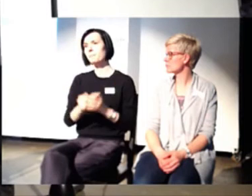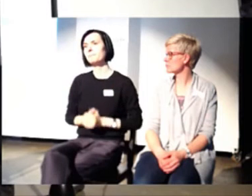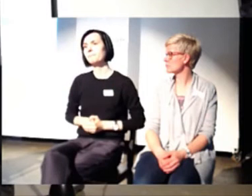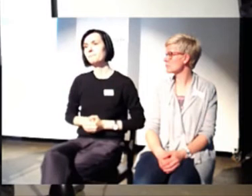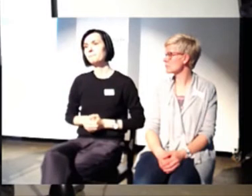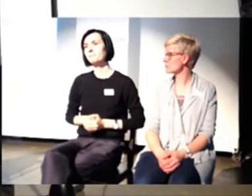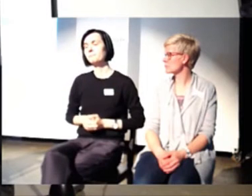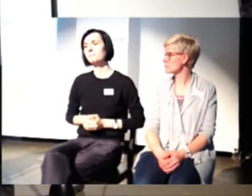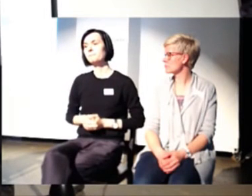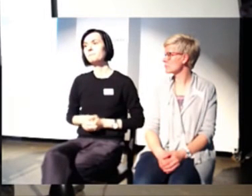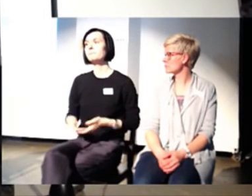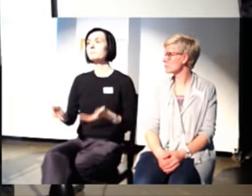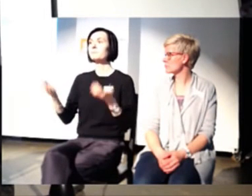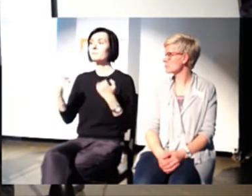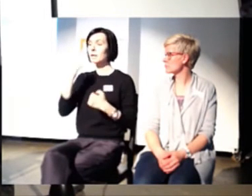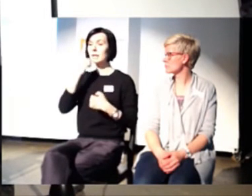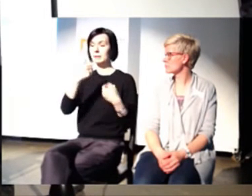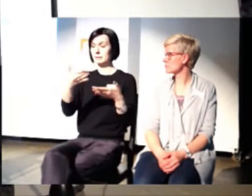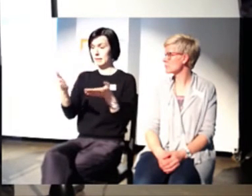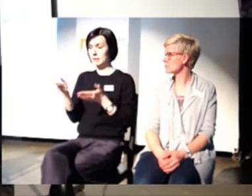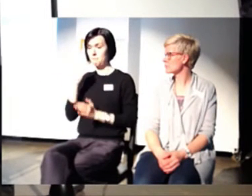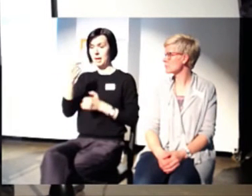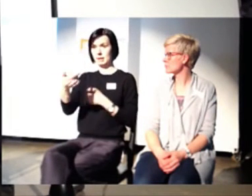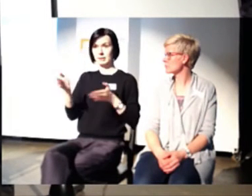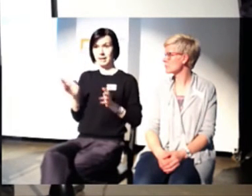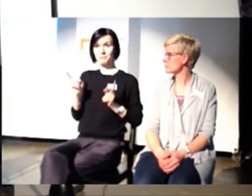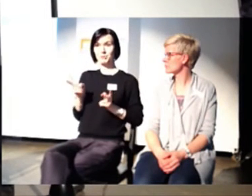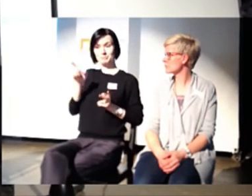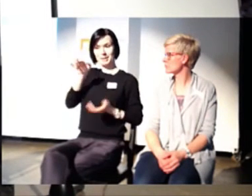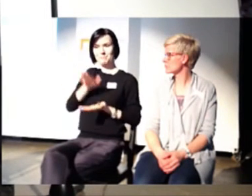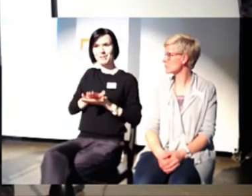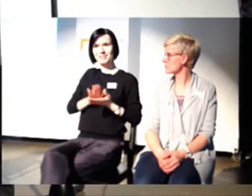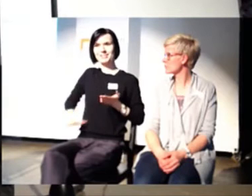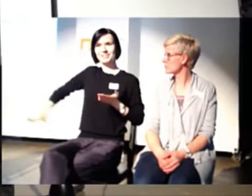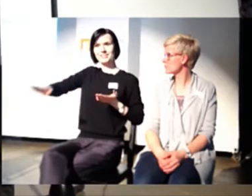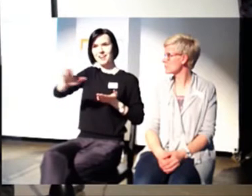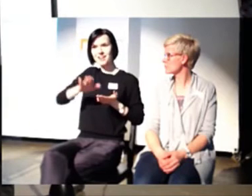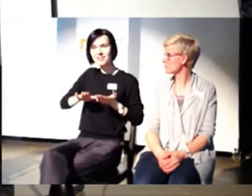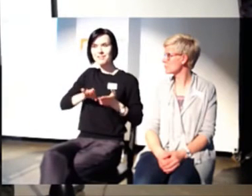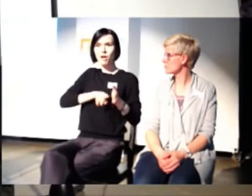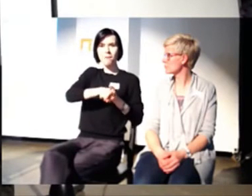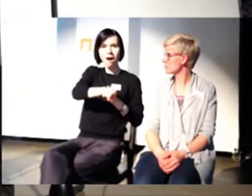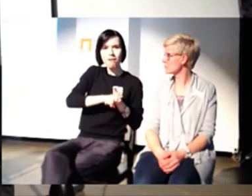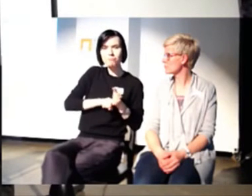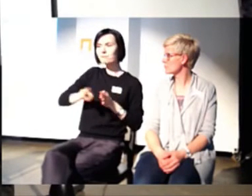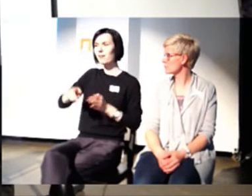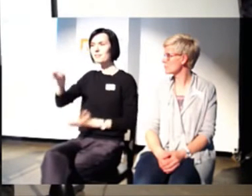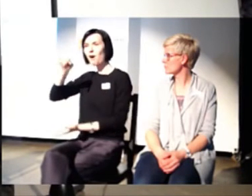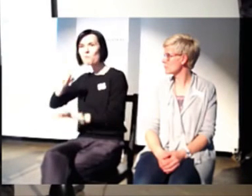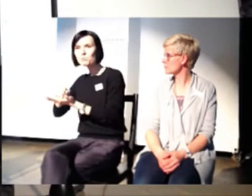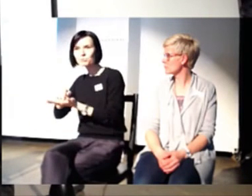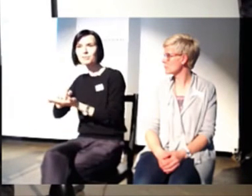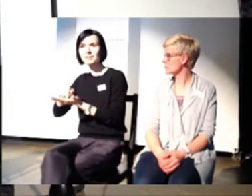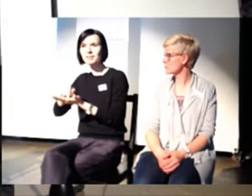Sitten residenssejä määrittelee myös hyvin paljon se sijainti ja ympäristö, eli sijaitseeko ne maaseudulla tai kaupungissa, ja siinä